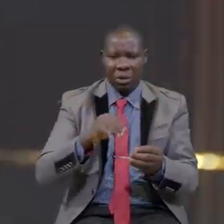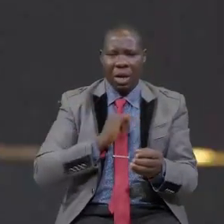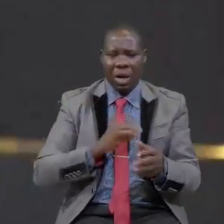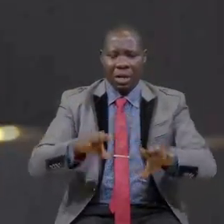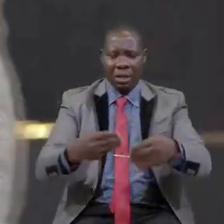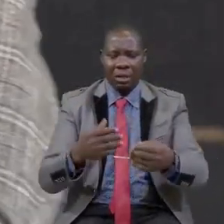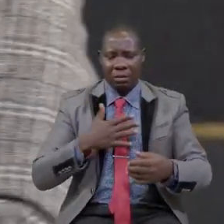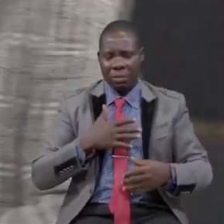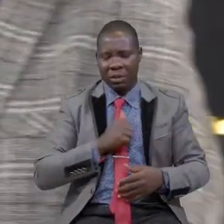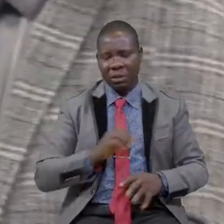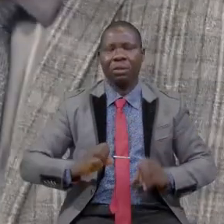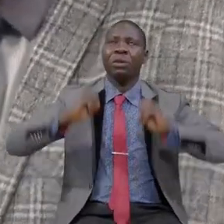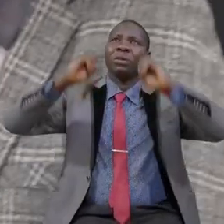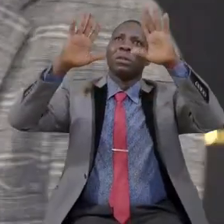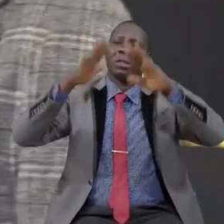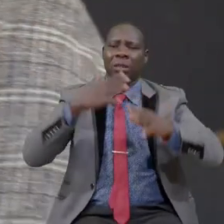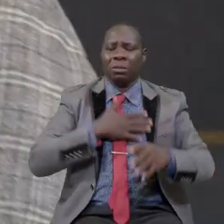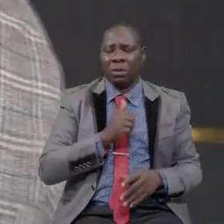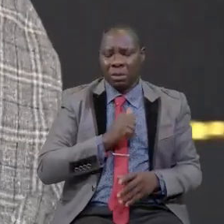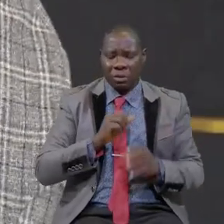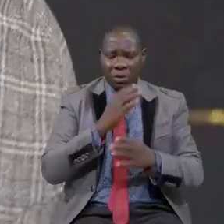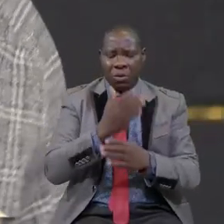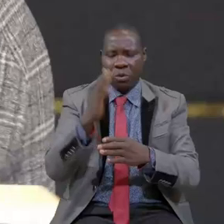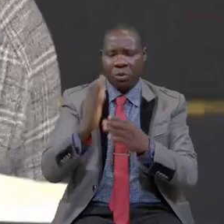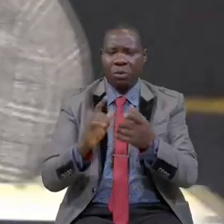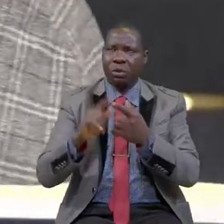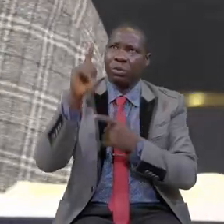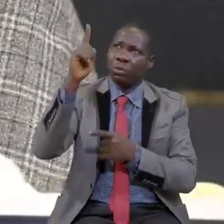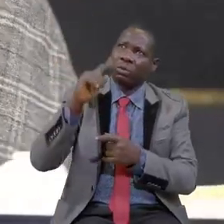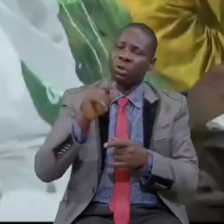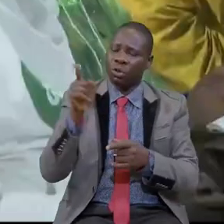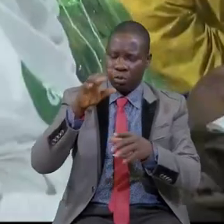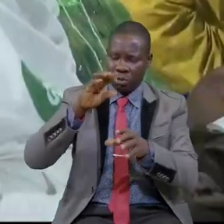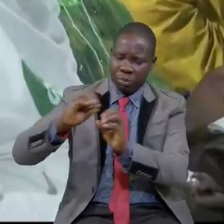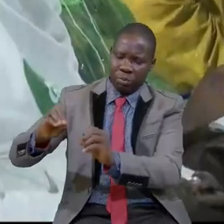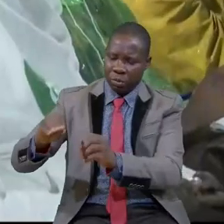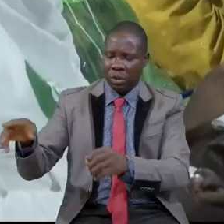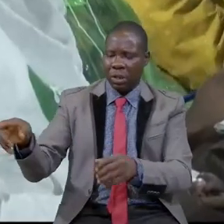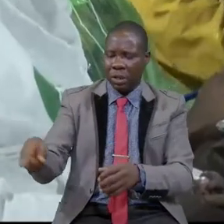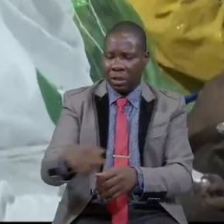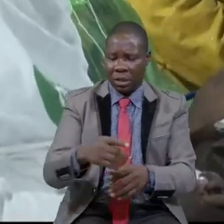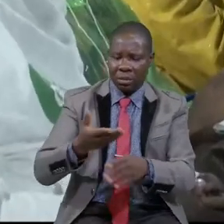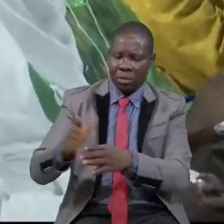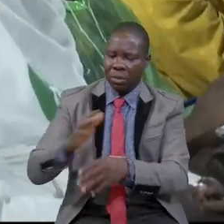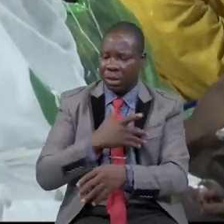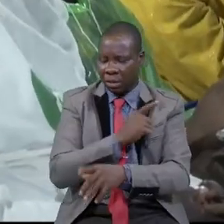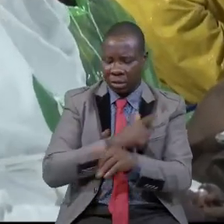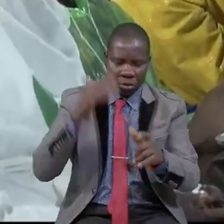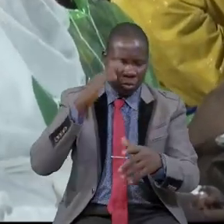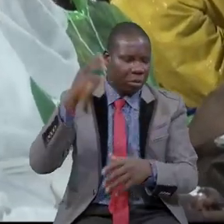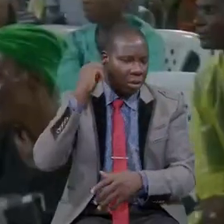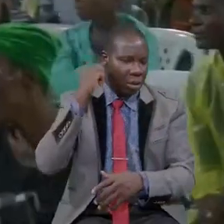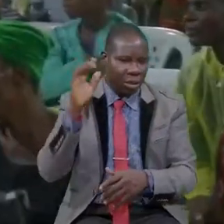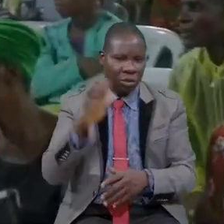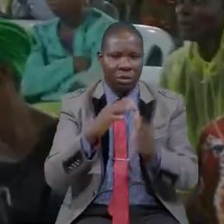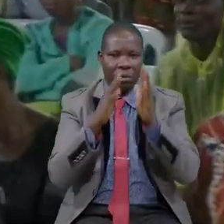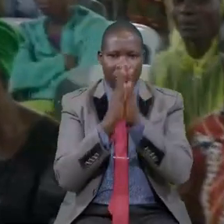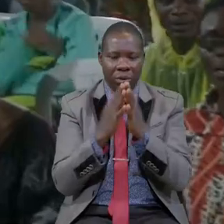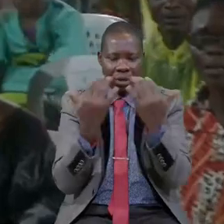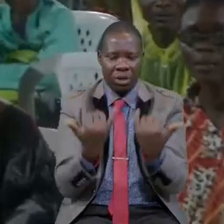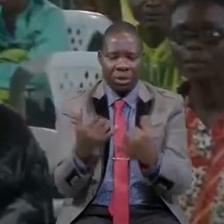toi. Tu les éloignes et le Seigneur va écouter ta prière. Ce soir, le salut est